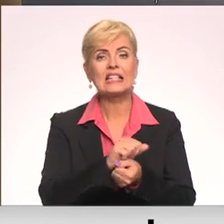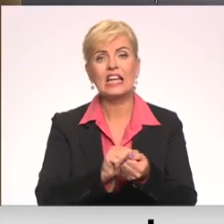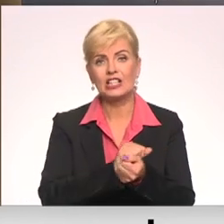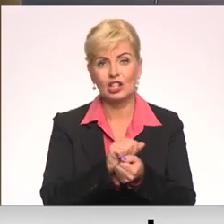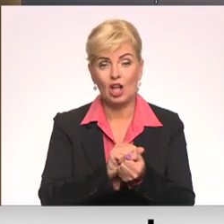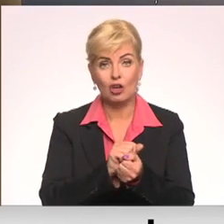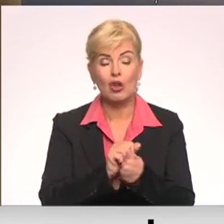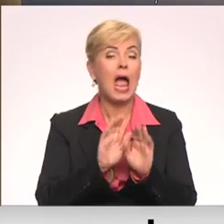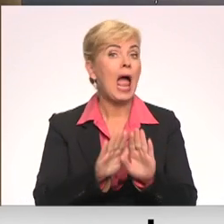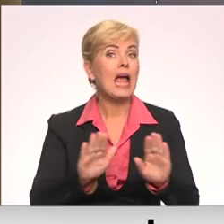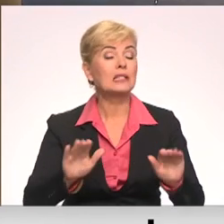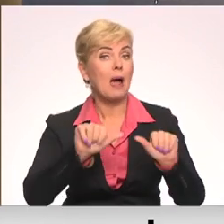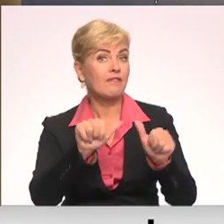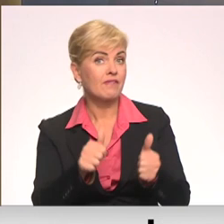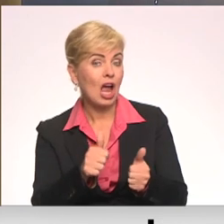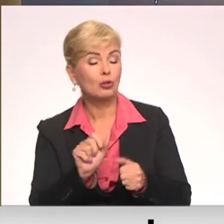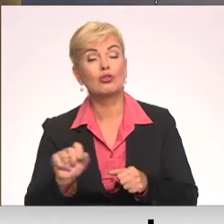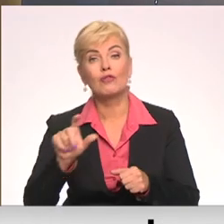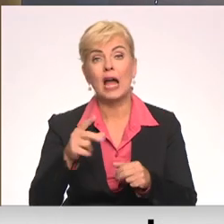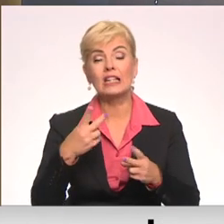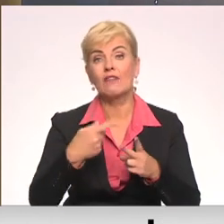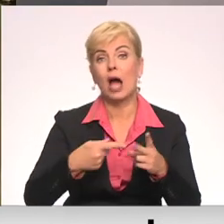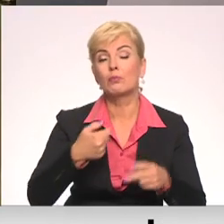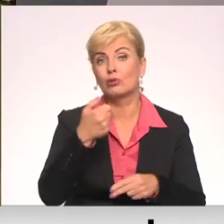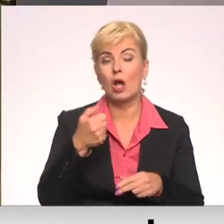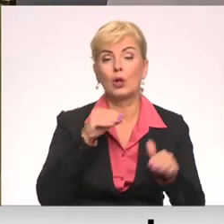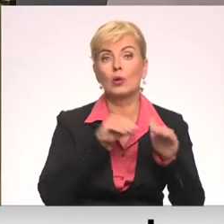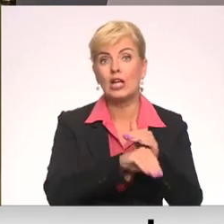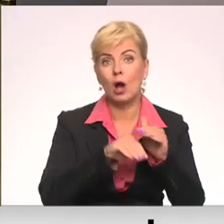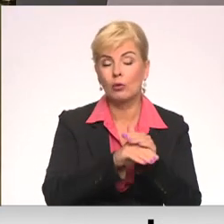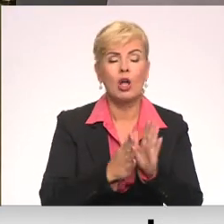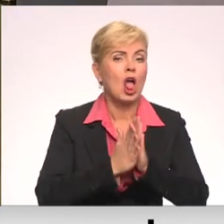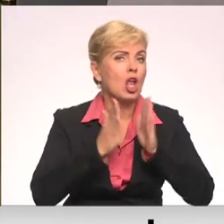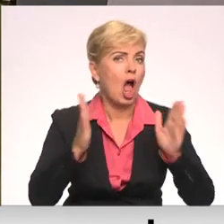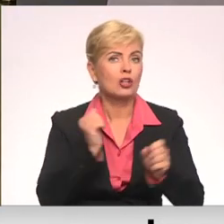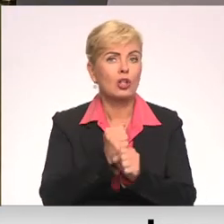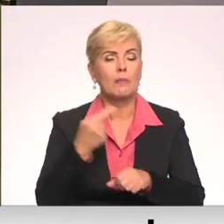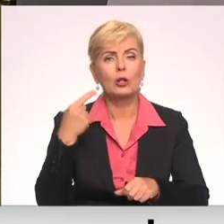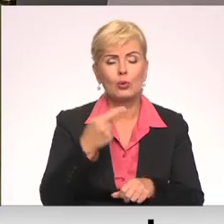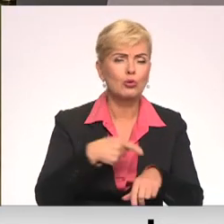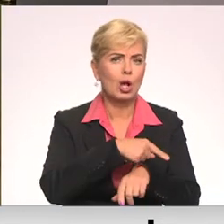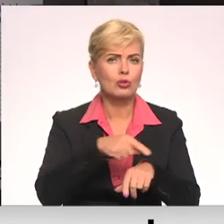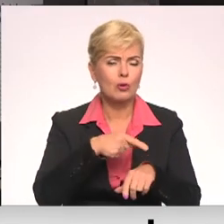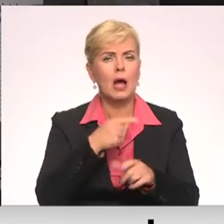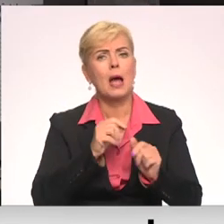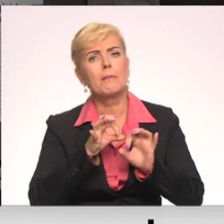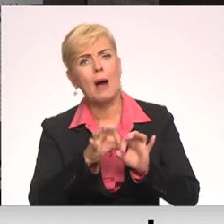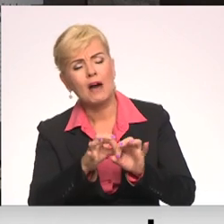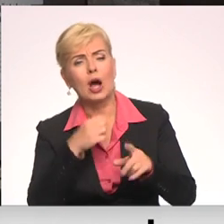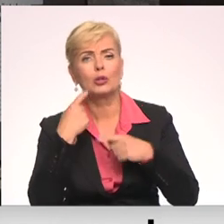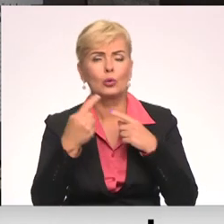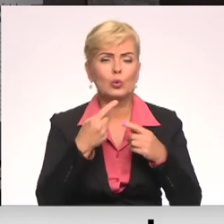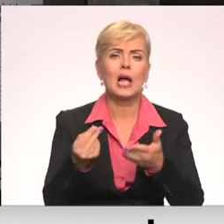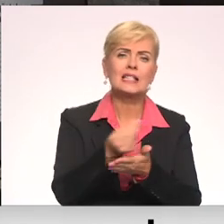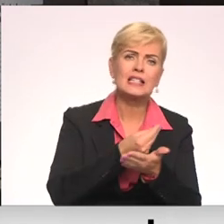iznīcināšanu. Ekspozīcijas tapšanā vairāk nekā 2,5 gadu laikā ieguldīts milzu darbs. Tūkstošiem stundu pavadīts runājot, skicējot,